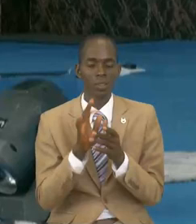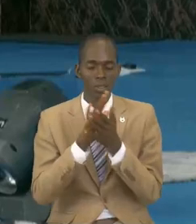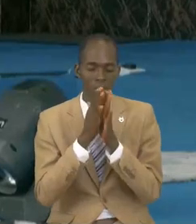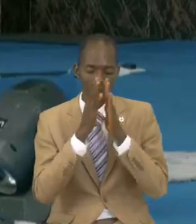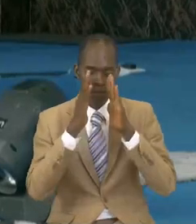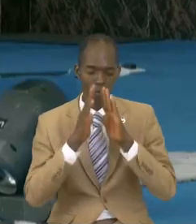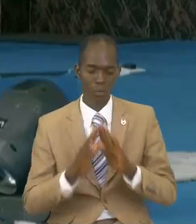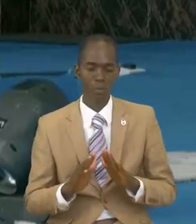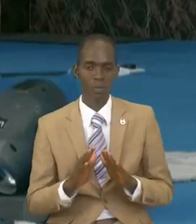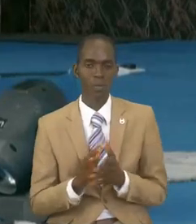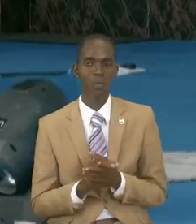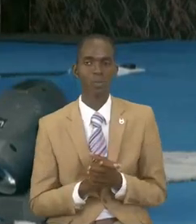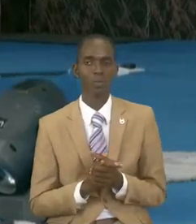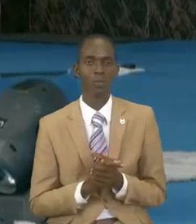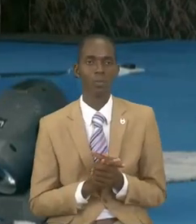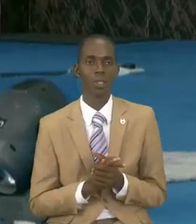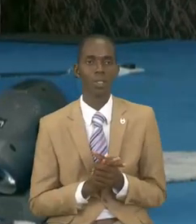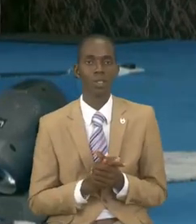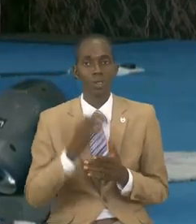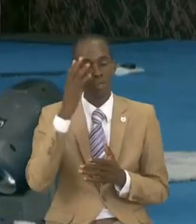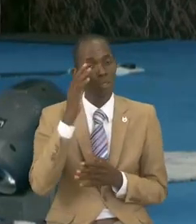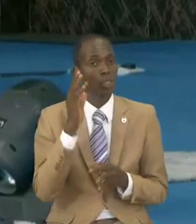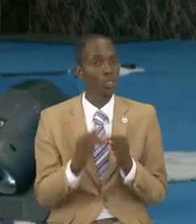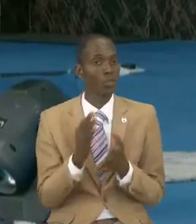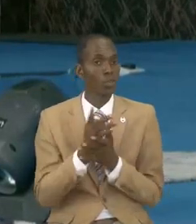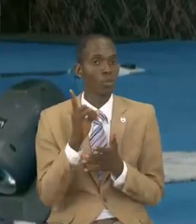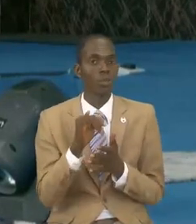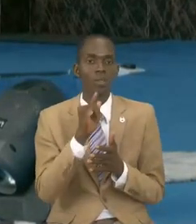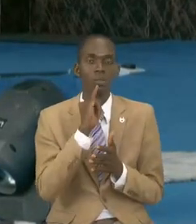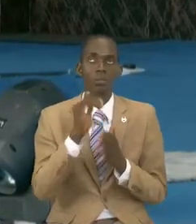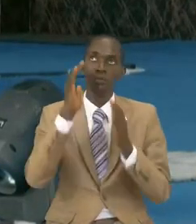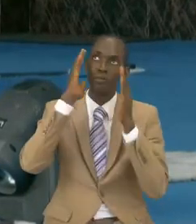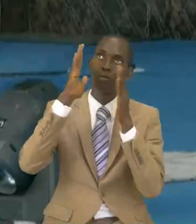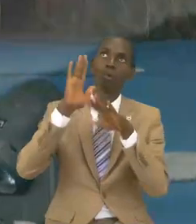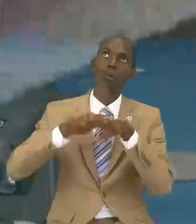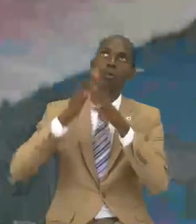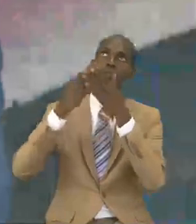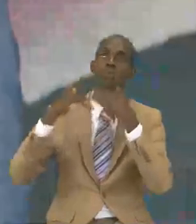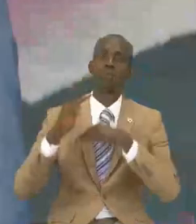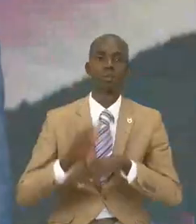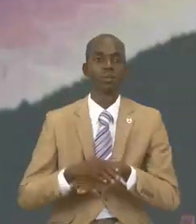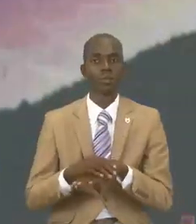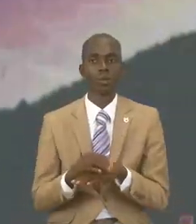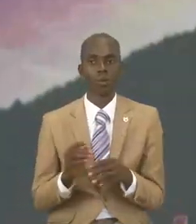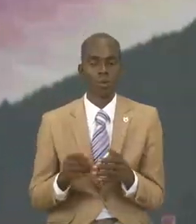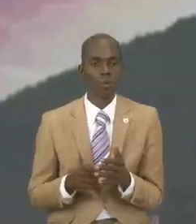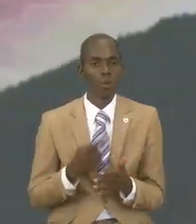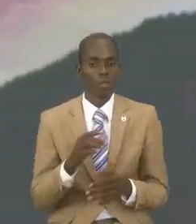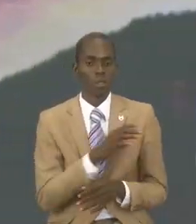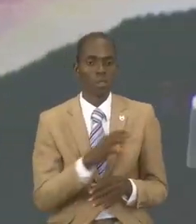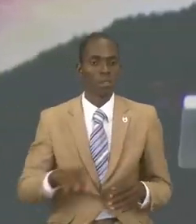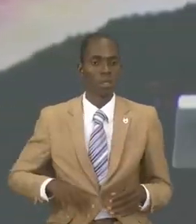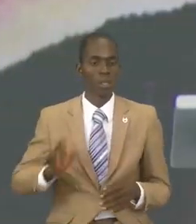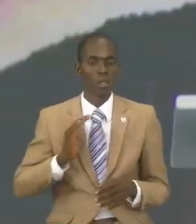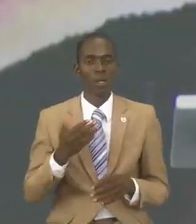qu'il recherche la paix. Vous savez, celui qui est en route pour le ciel, où Christ